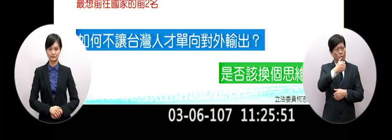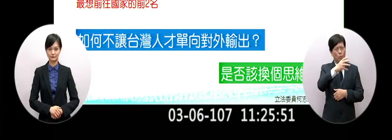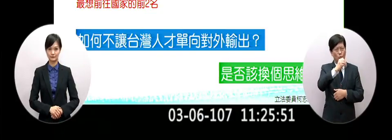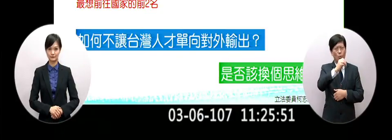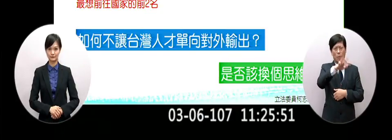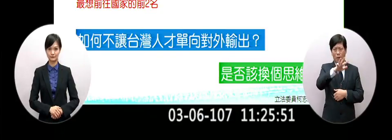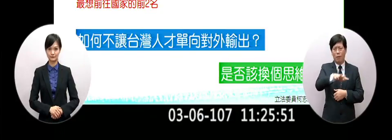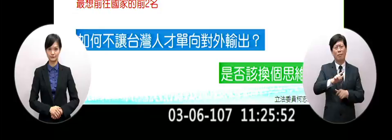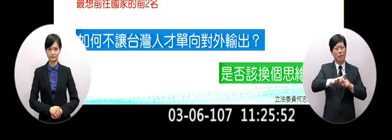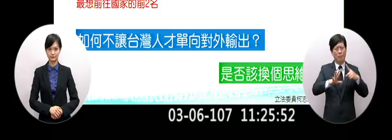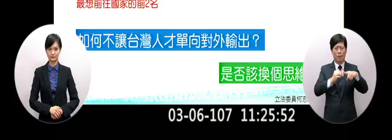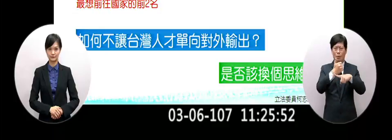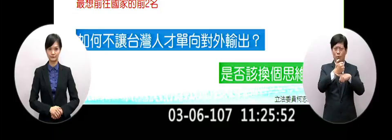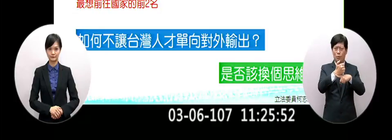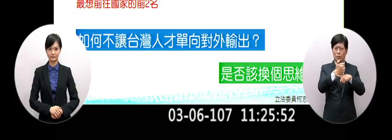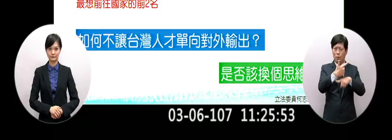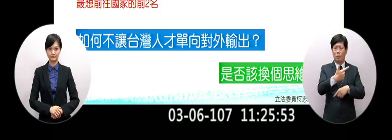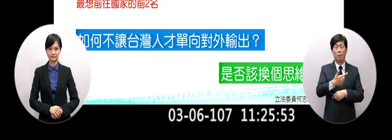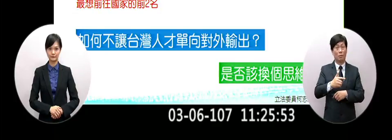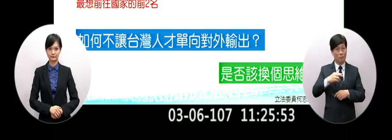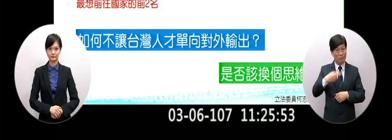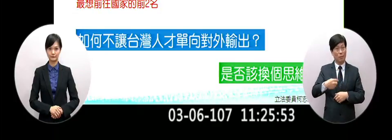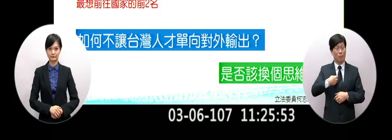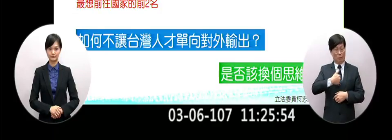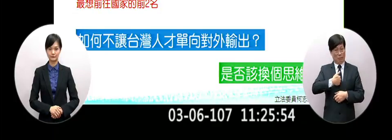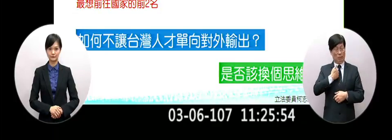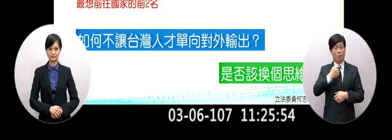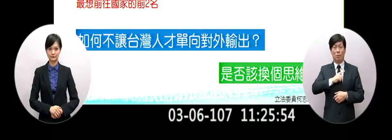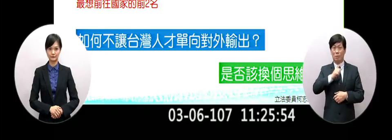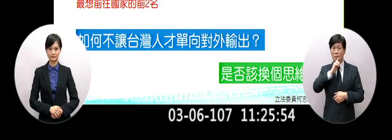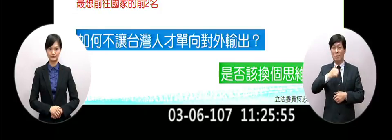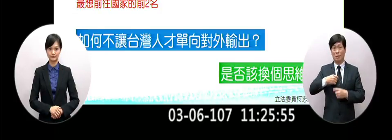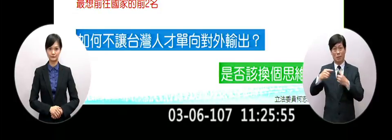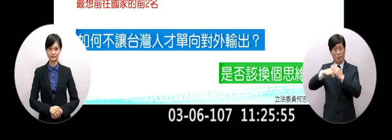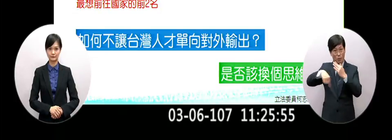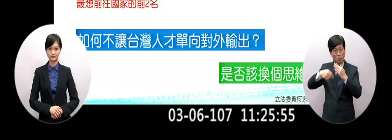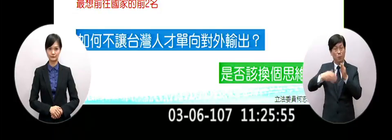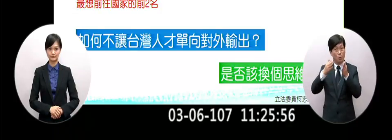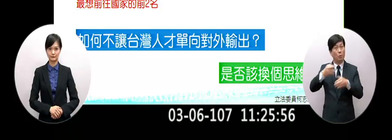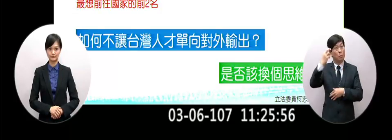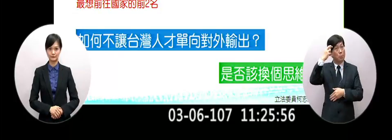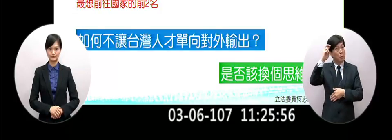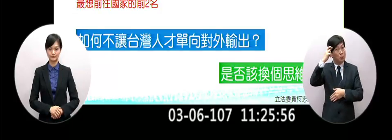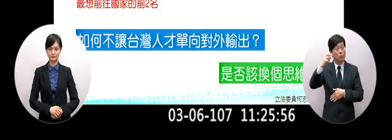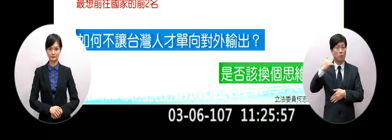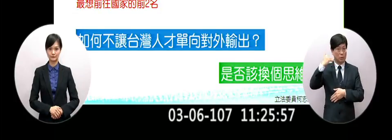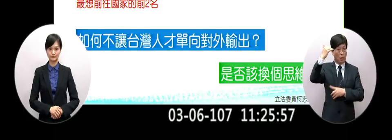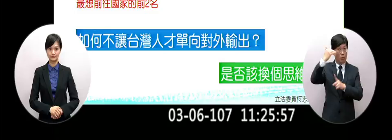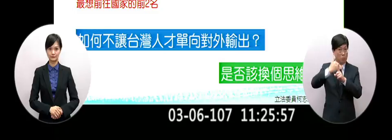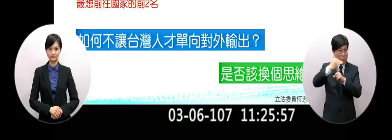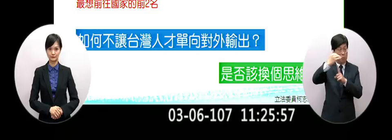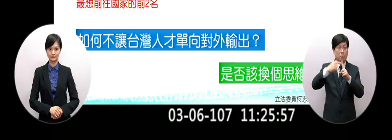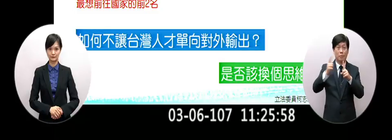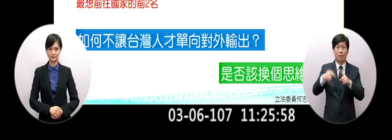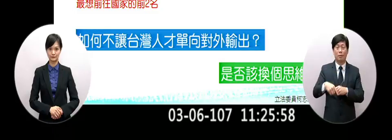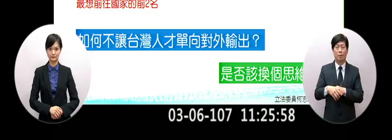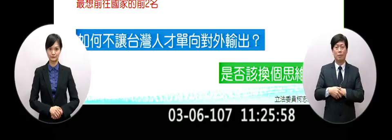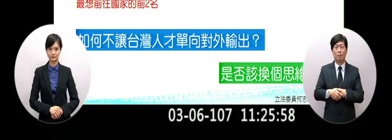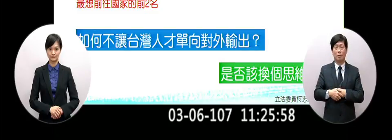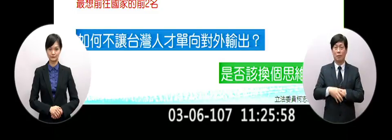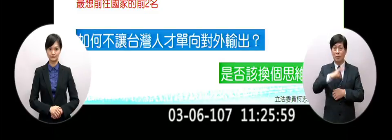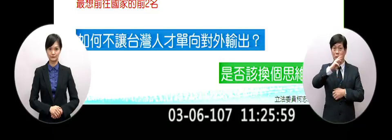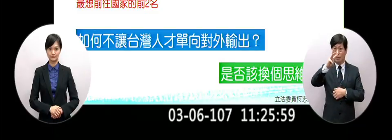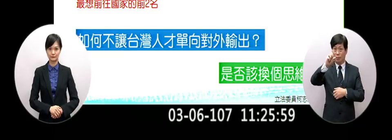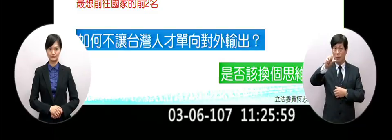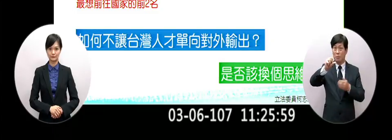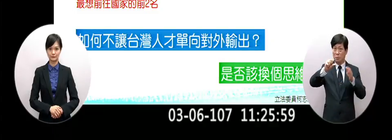概是56%左右哦。而且我们国家实践研究院也针对博士，这是我们所谓的高阶人才，未满